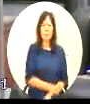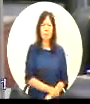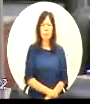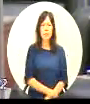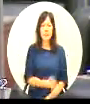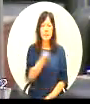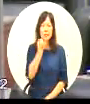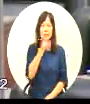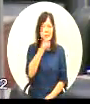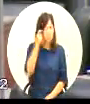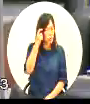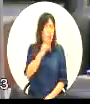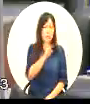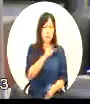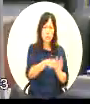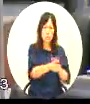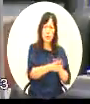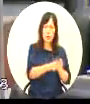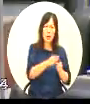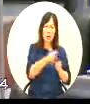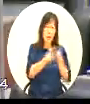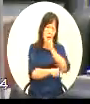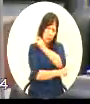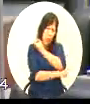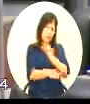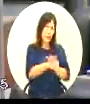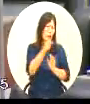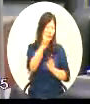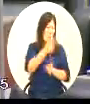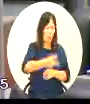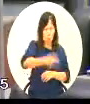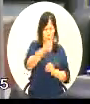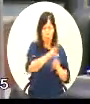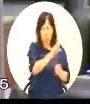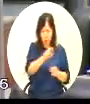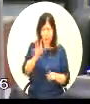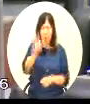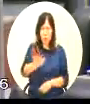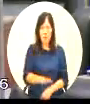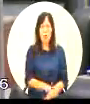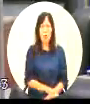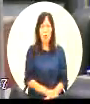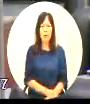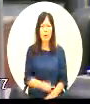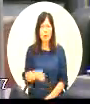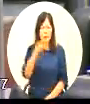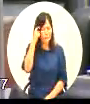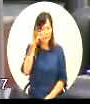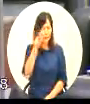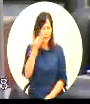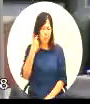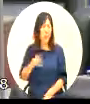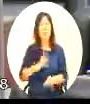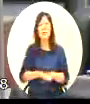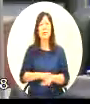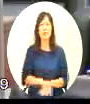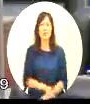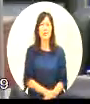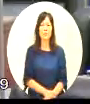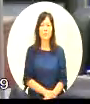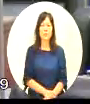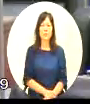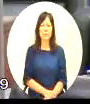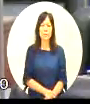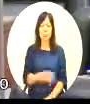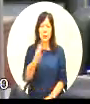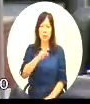是我想说的是，不要搞到最后台南比我们快还开始动工哦，这样真的很难看。好，那第二个就是我刚刚讲